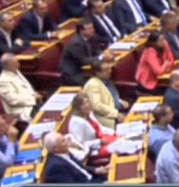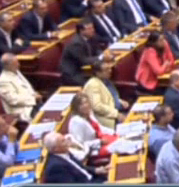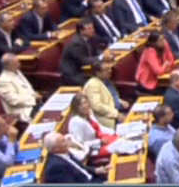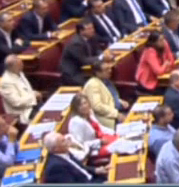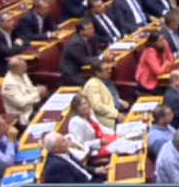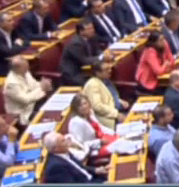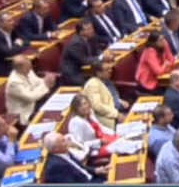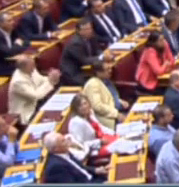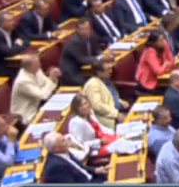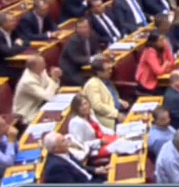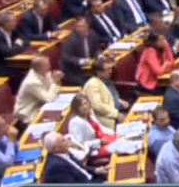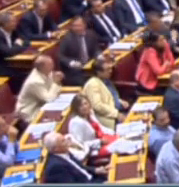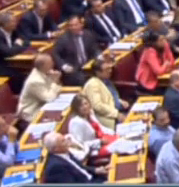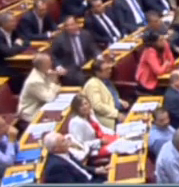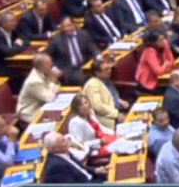Λοιπόν,